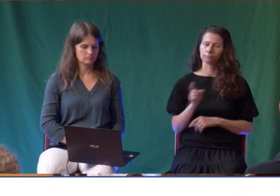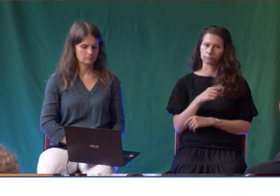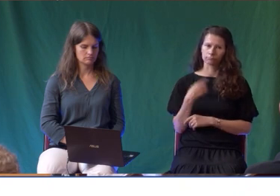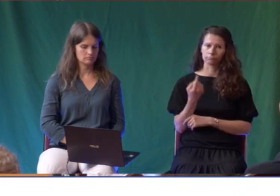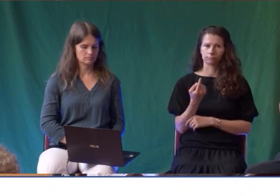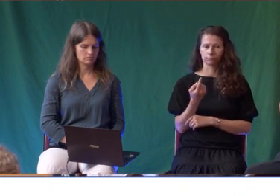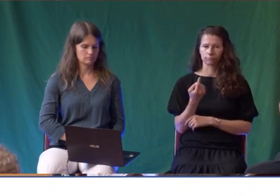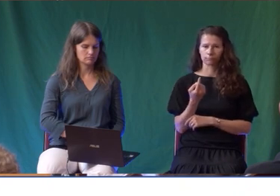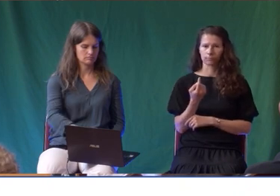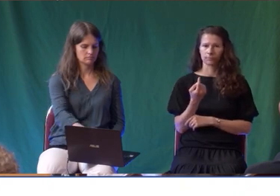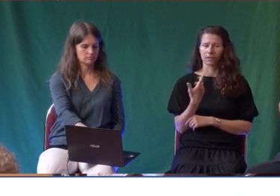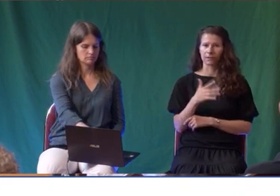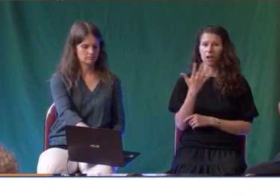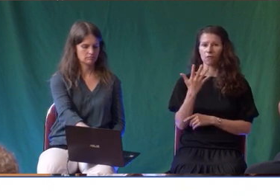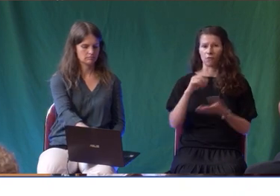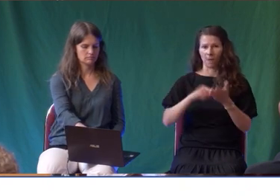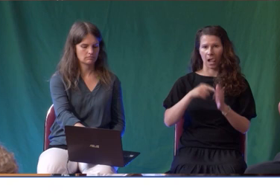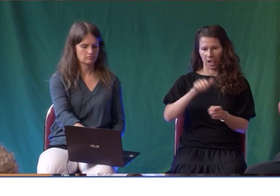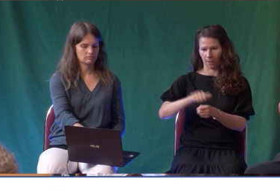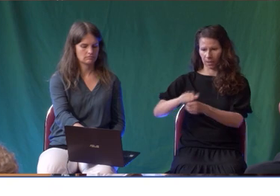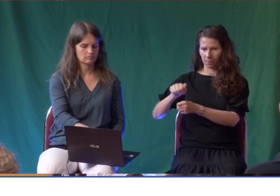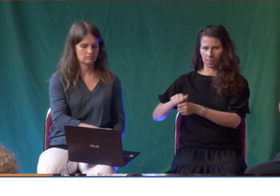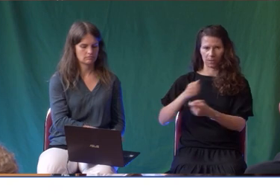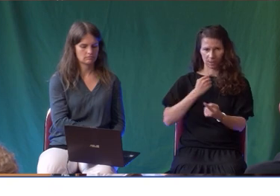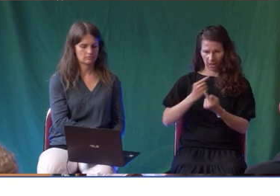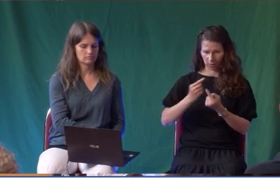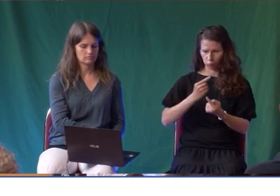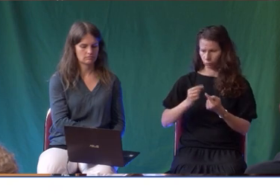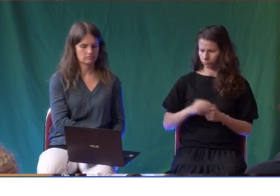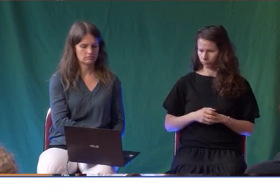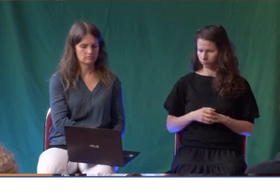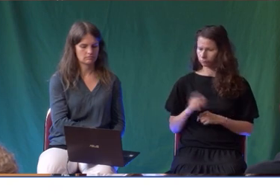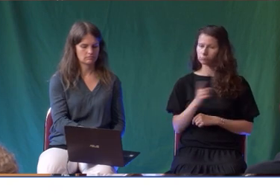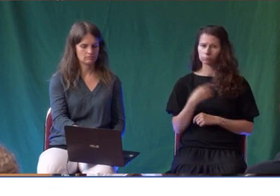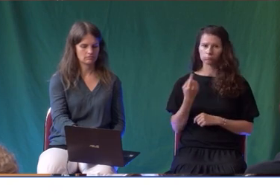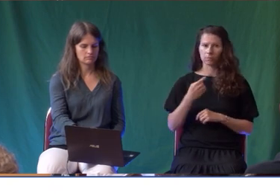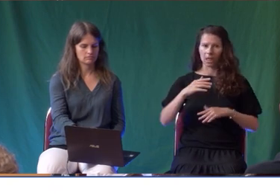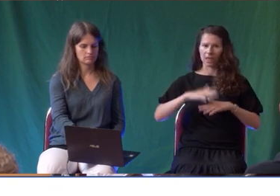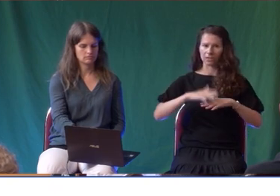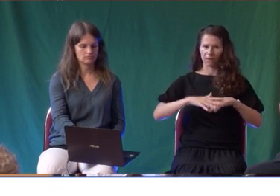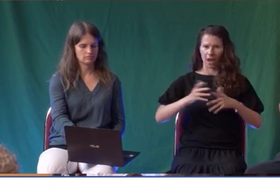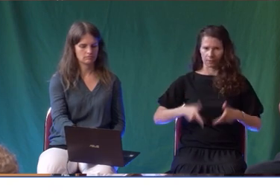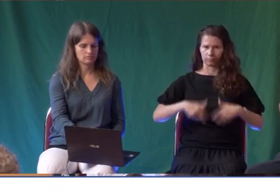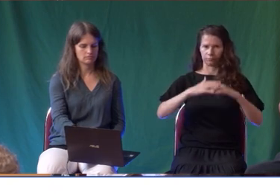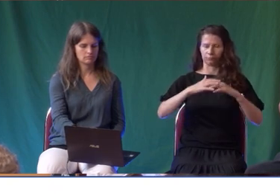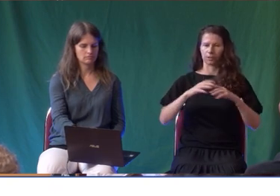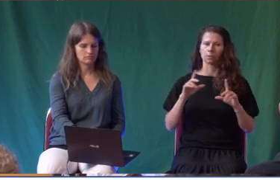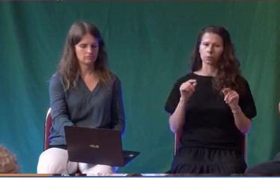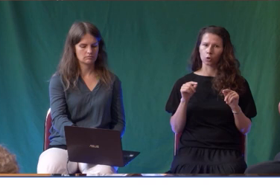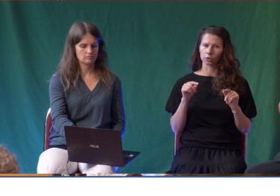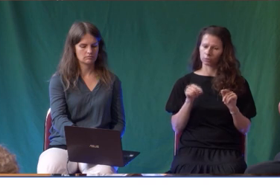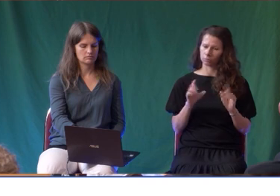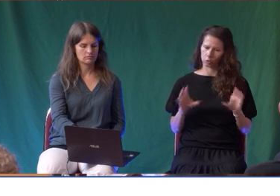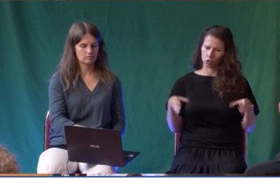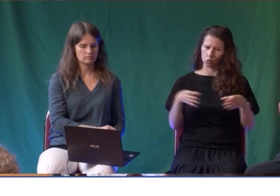Mal Ämter beraten und wir haben ein Netzwerk gegründet also eine Gruppe